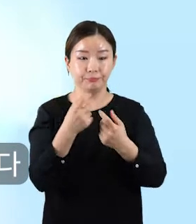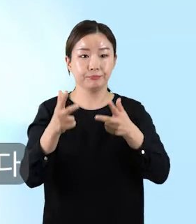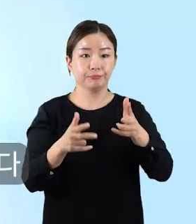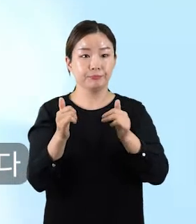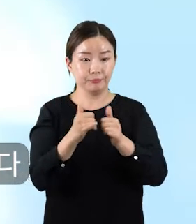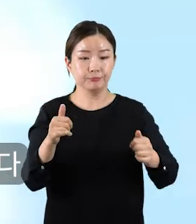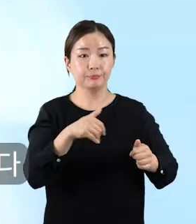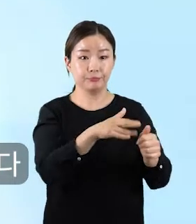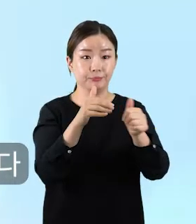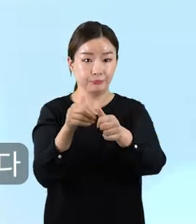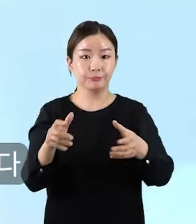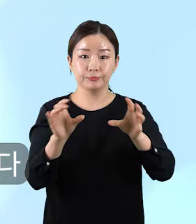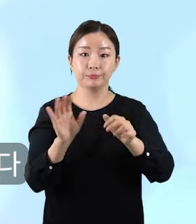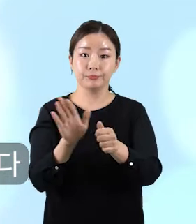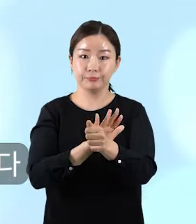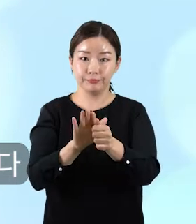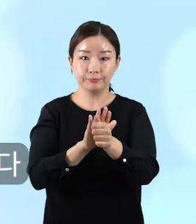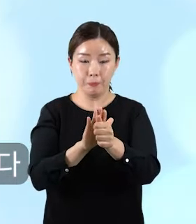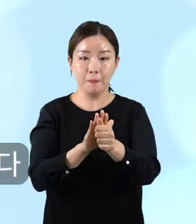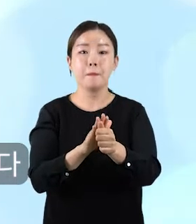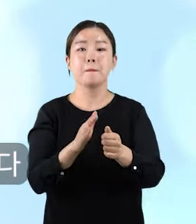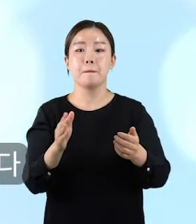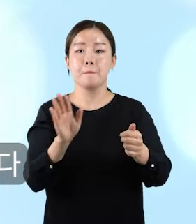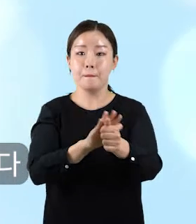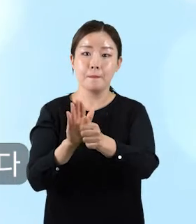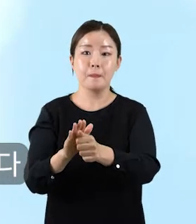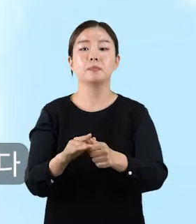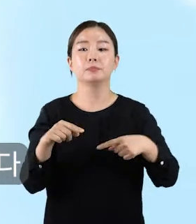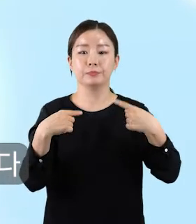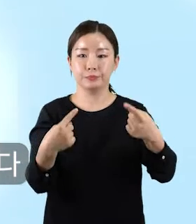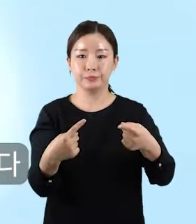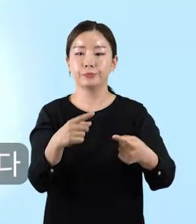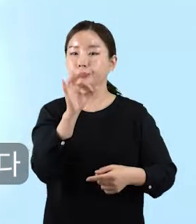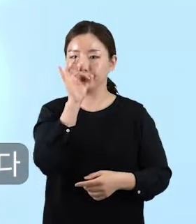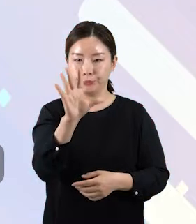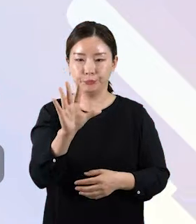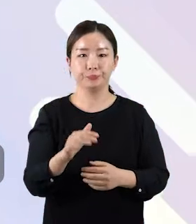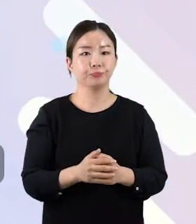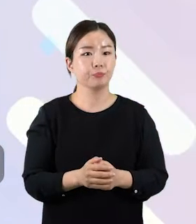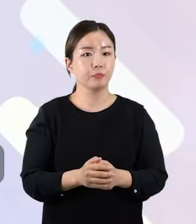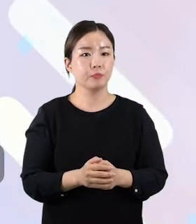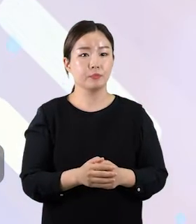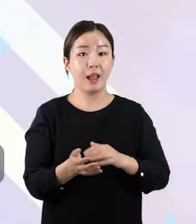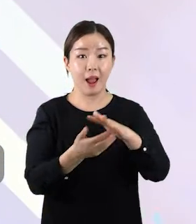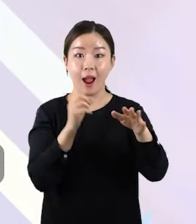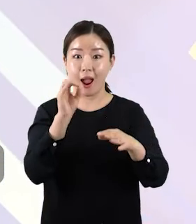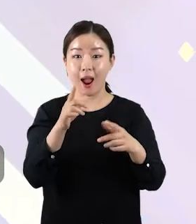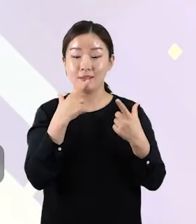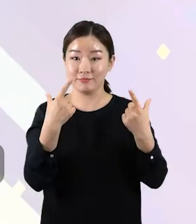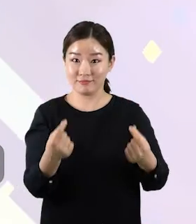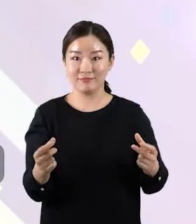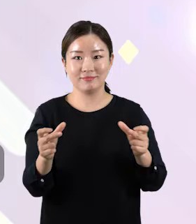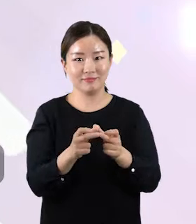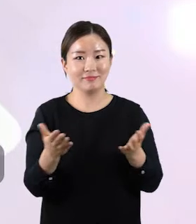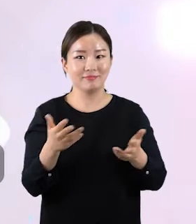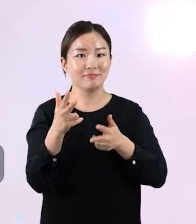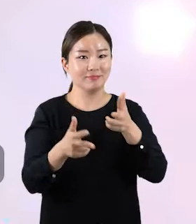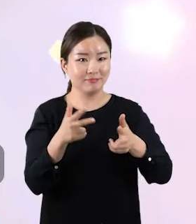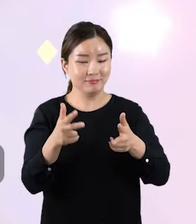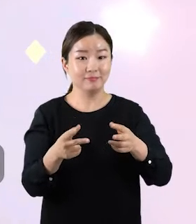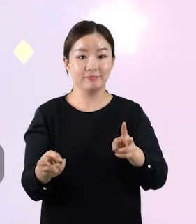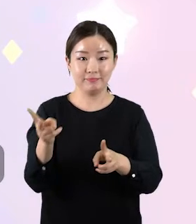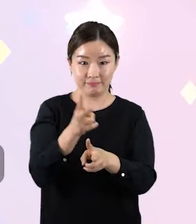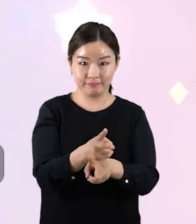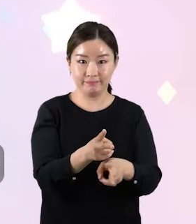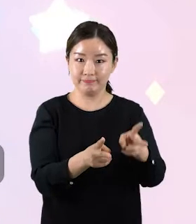개인 사업자로서 출장 안마 서비스를 제공하는 자도 참여할 수 없습니다. 앞서 말씀드린 것처럼 장애인 일자리